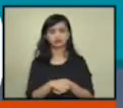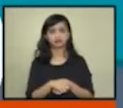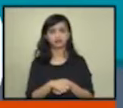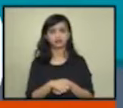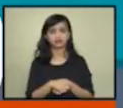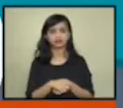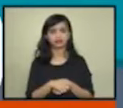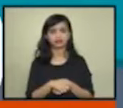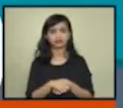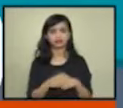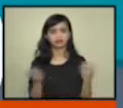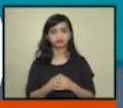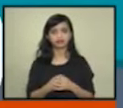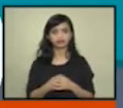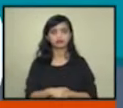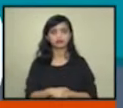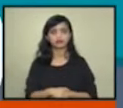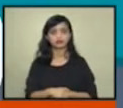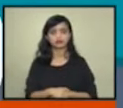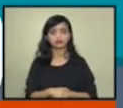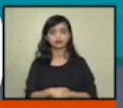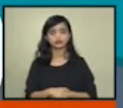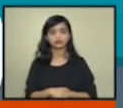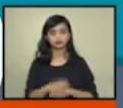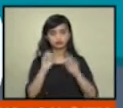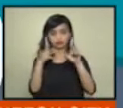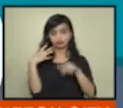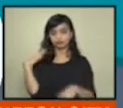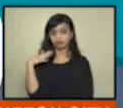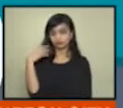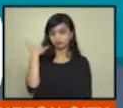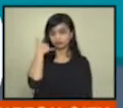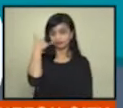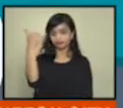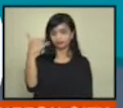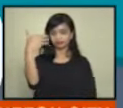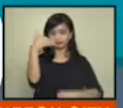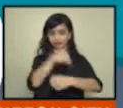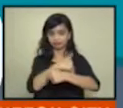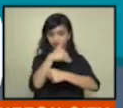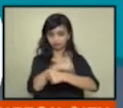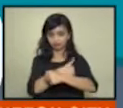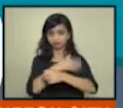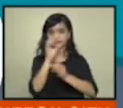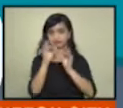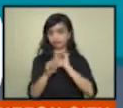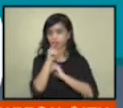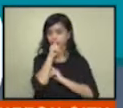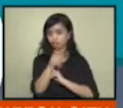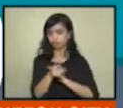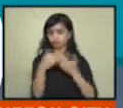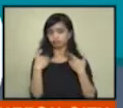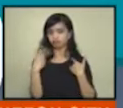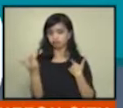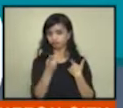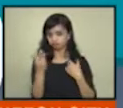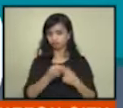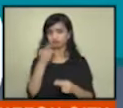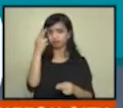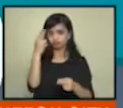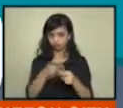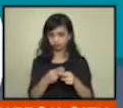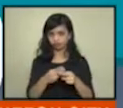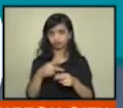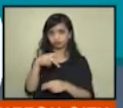yan? Dito sa mga filtras. Sige sir, tatawagan ko po yung banko. Kung talagang totoo na dalawa kayong nakapangalan